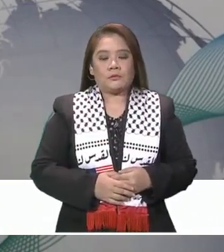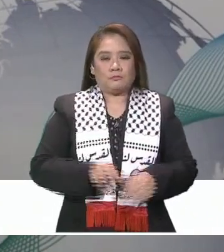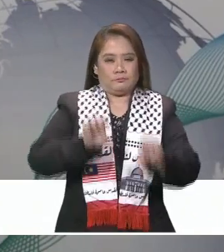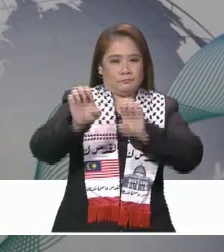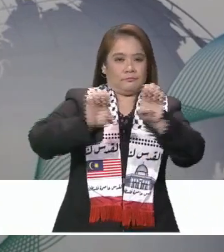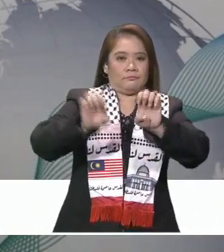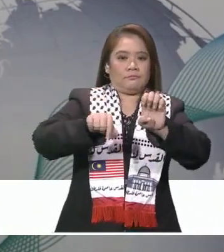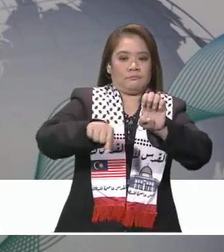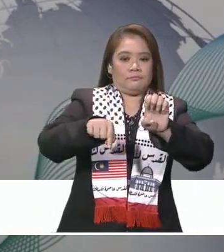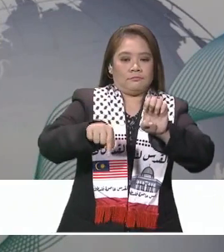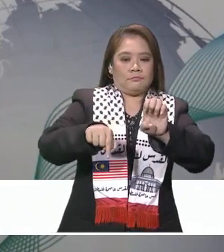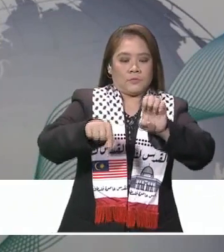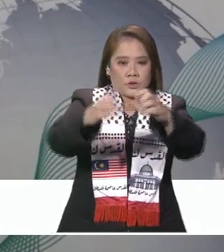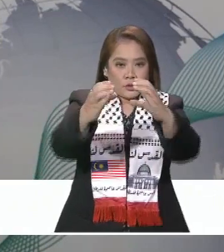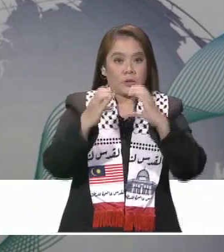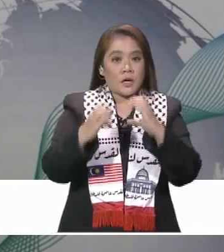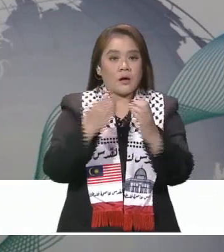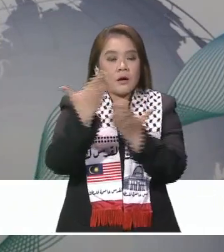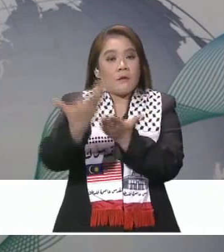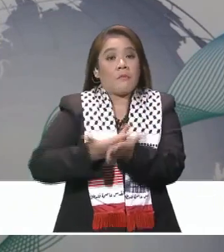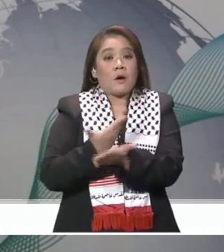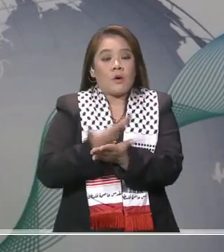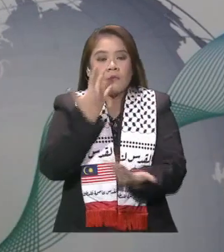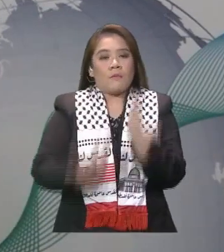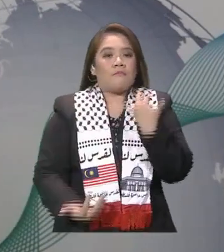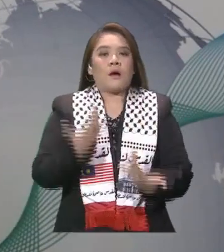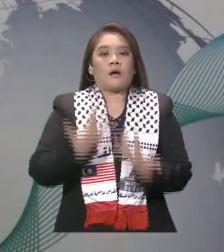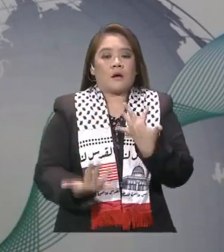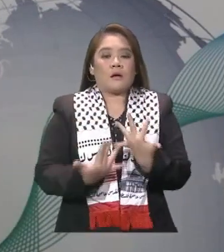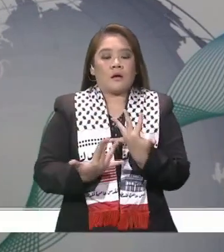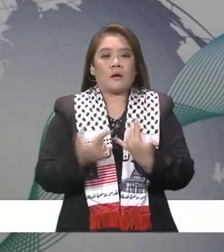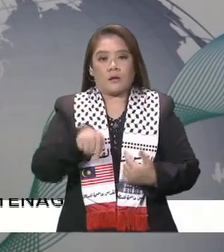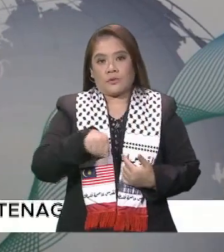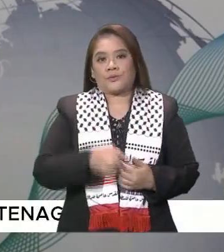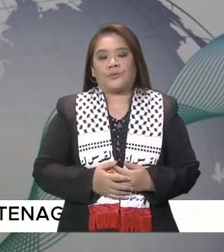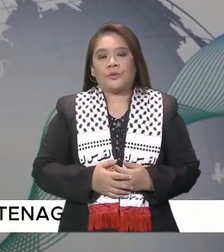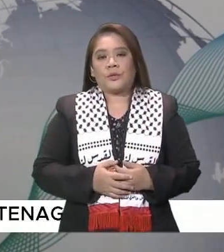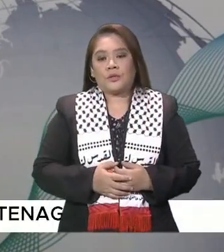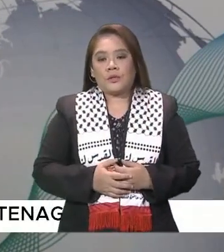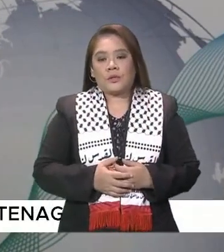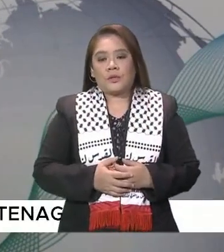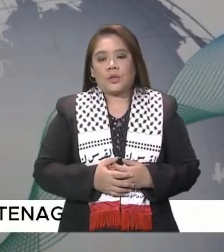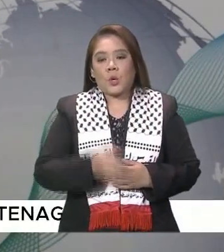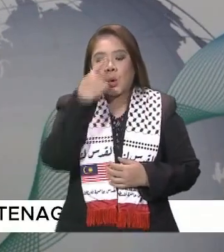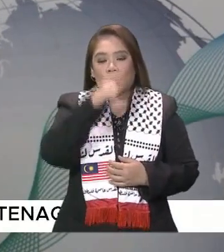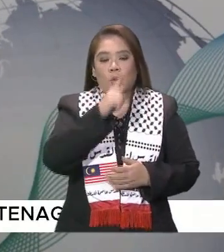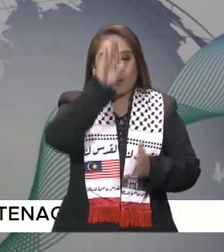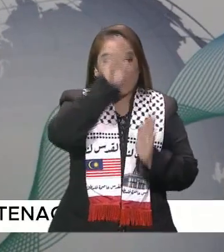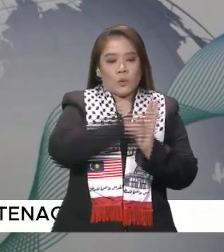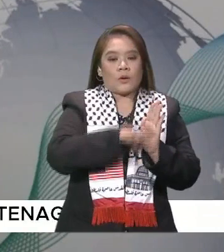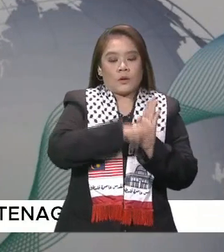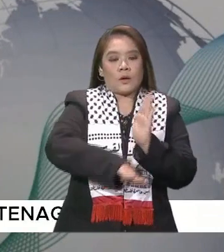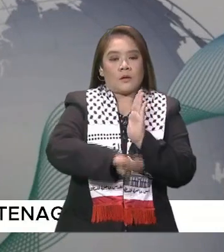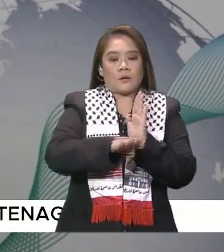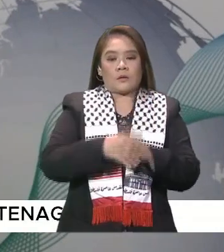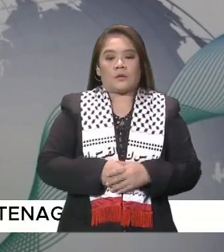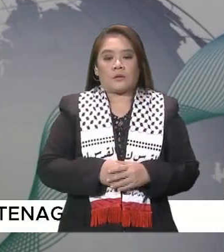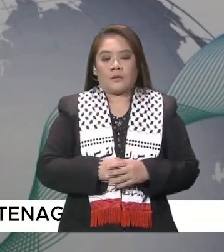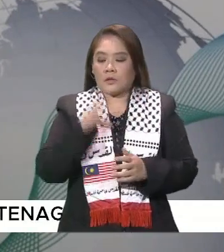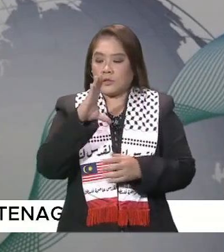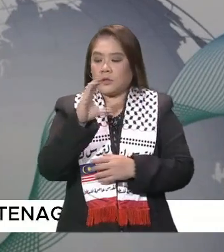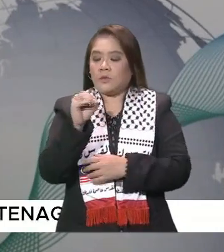menilai teknik baru dalam pembakaran coal itu dalam usaha untuk mengurangkan pengeluaran